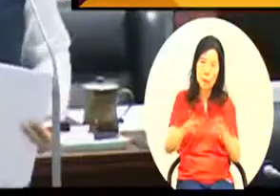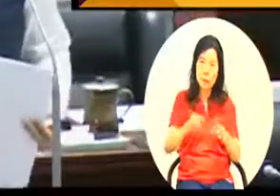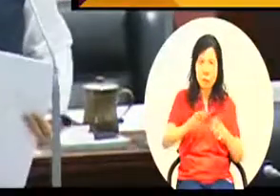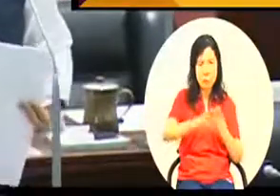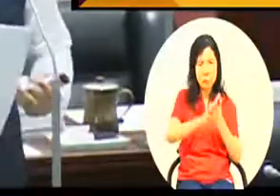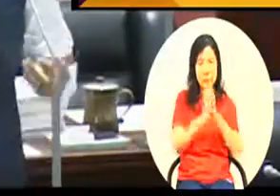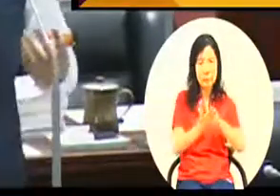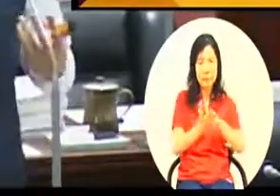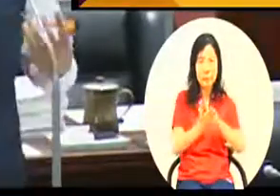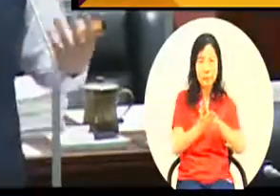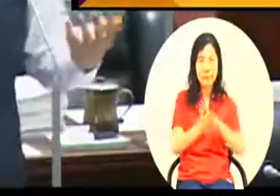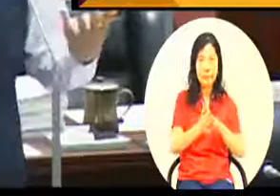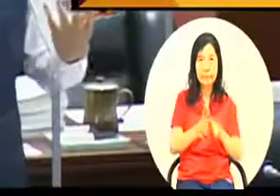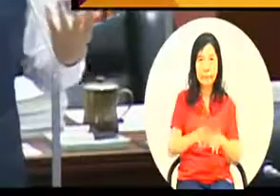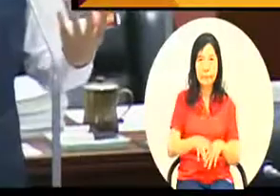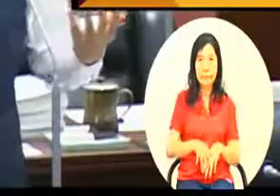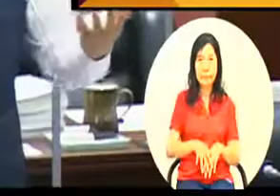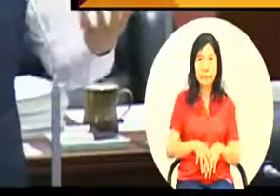成